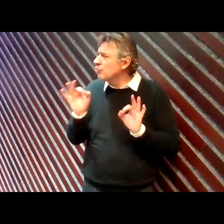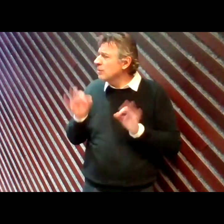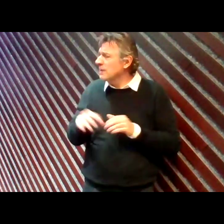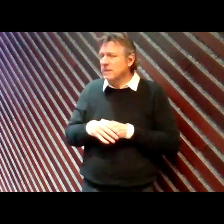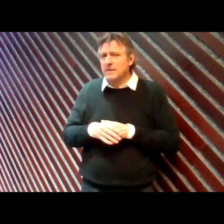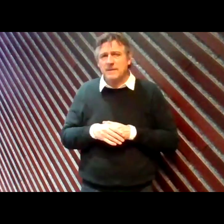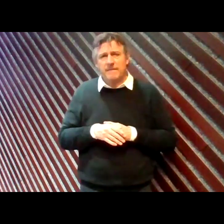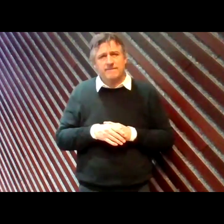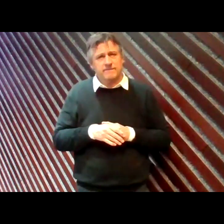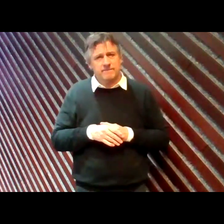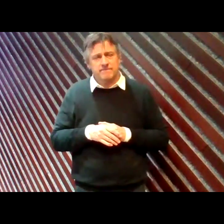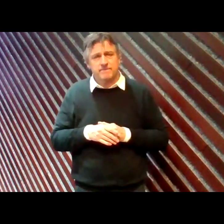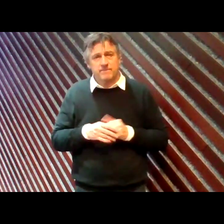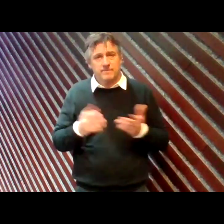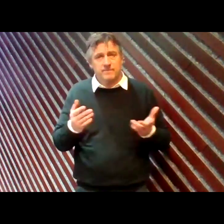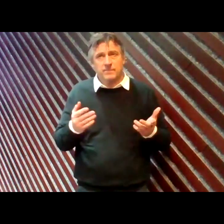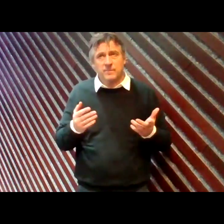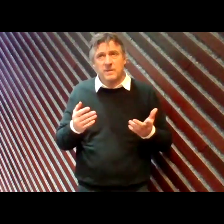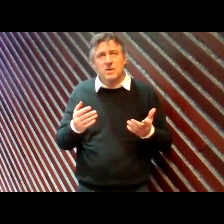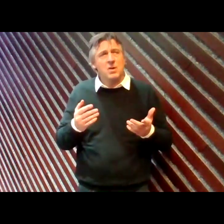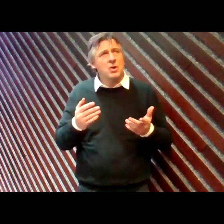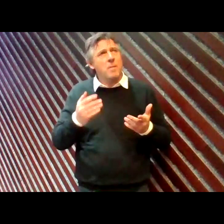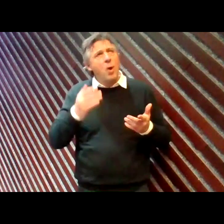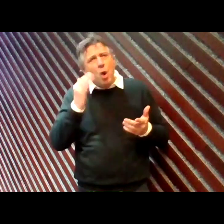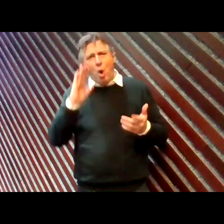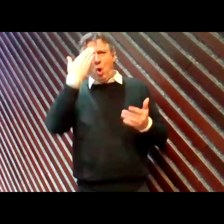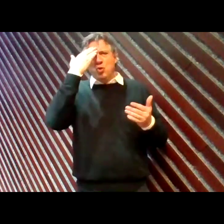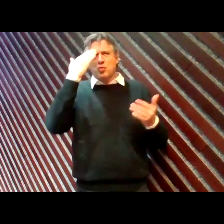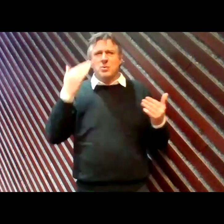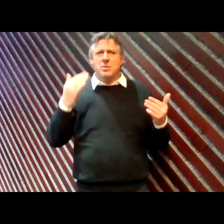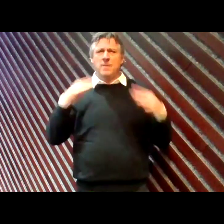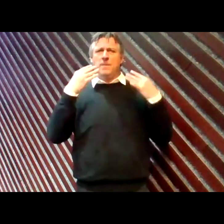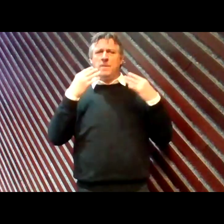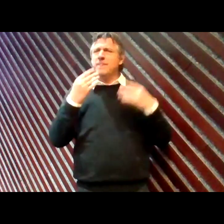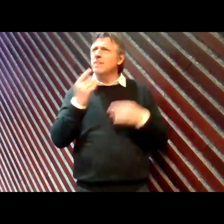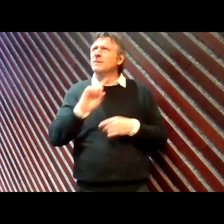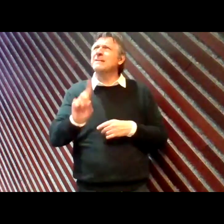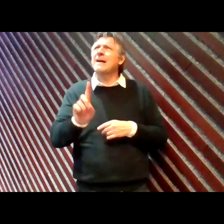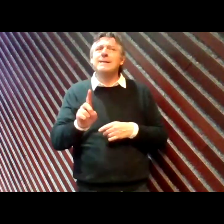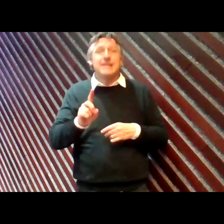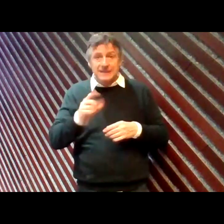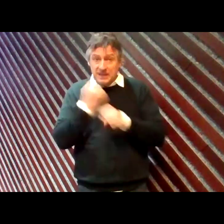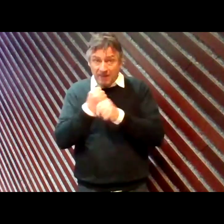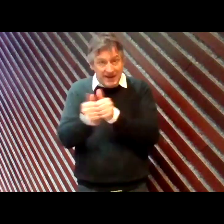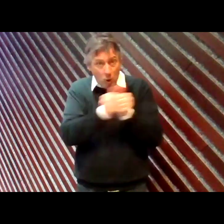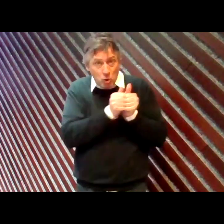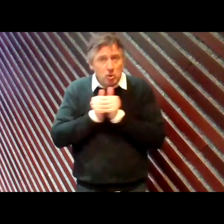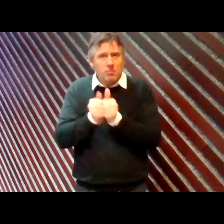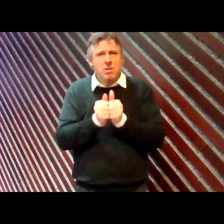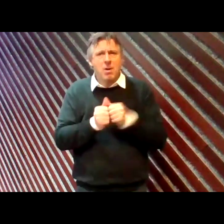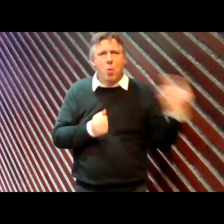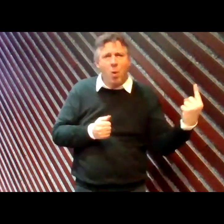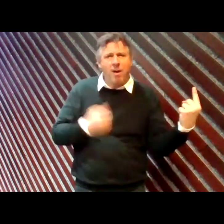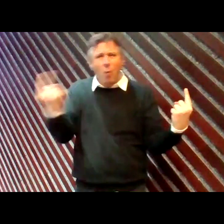fait de de se faire connaître non c'est pas se faire connaître c'est travailler en son langue c'est dans son